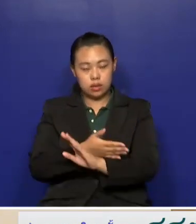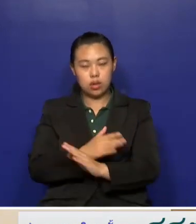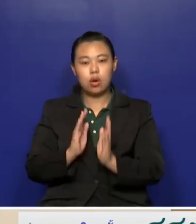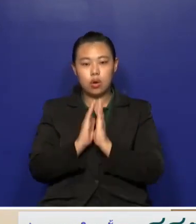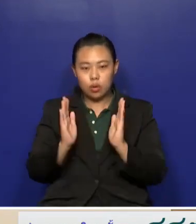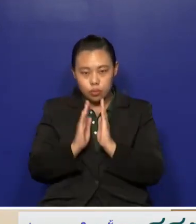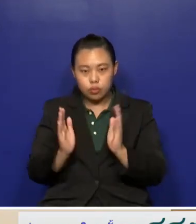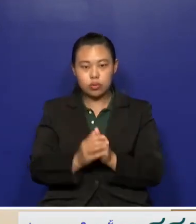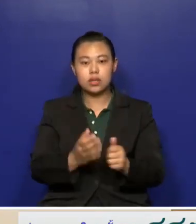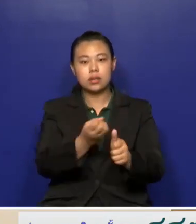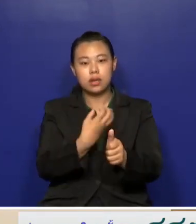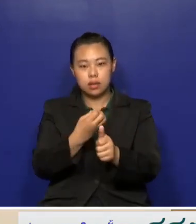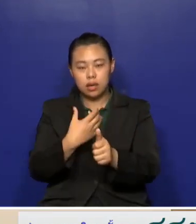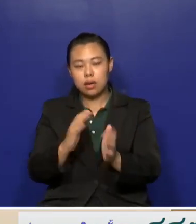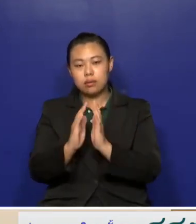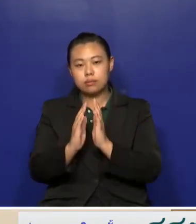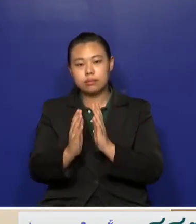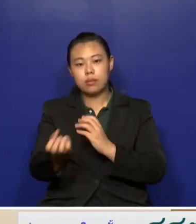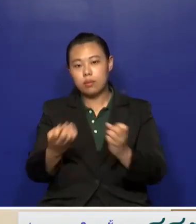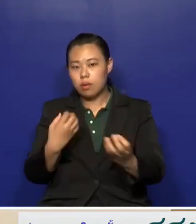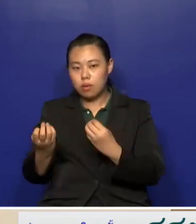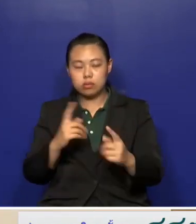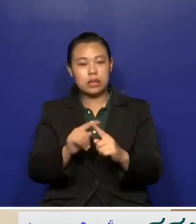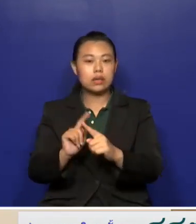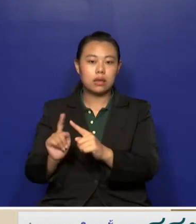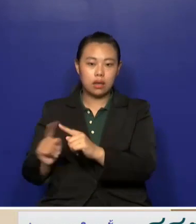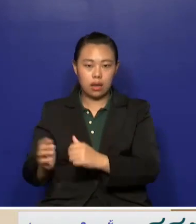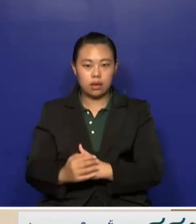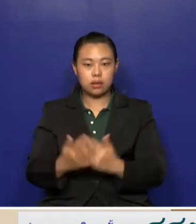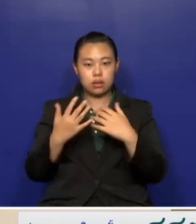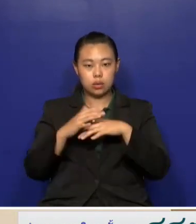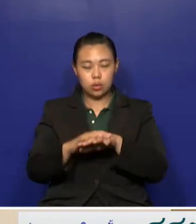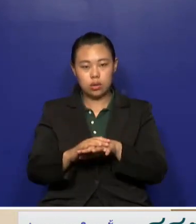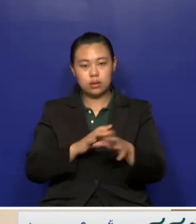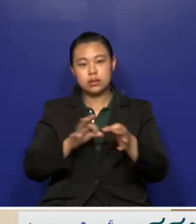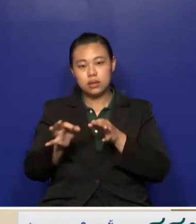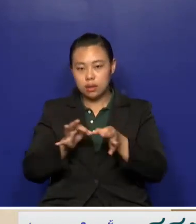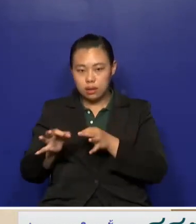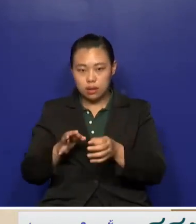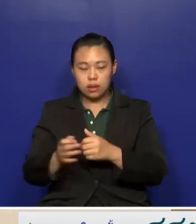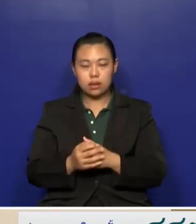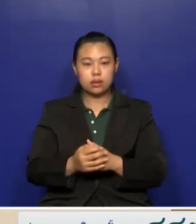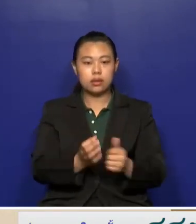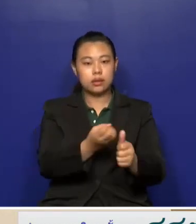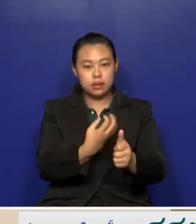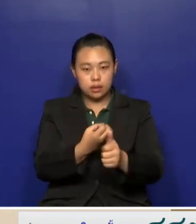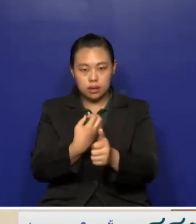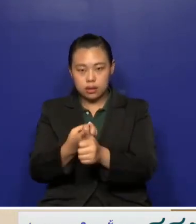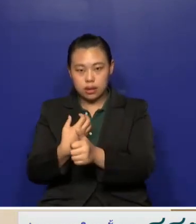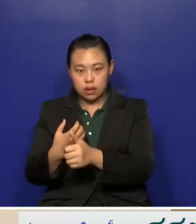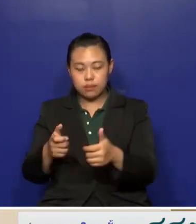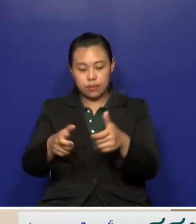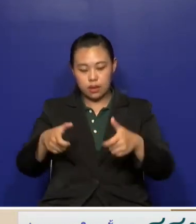นอแนะของท่านสมาชิกทุกท่านนะครับที่ได้ร่วมอภิปรายแล้วก็ให้ข้อเสนอแนะรายงานความคืบหน้า